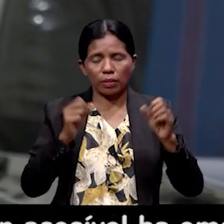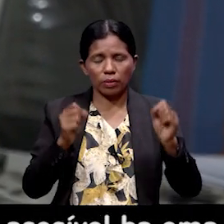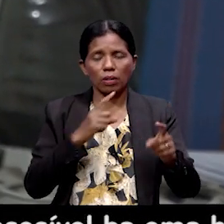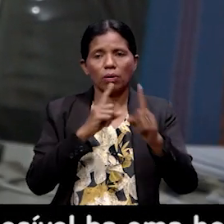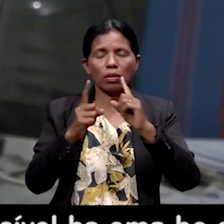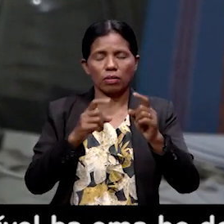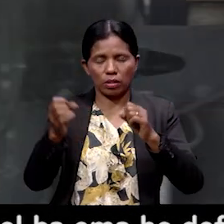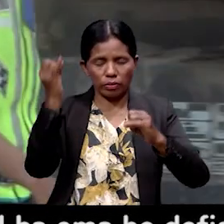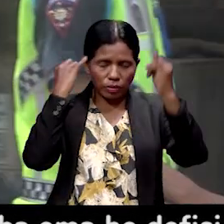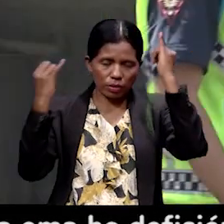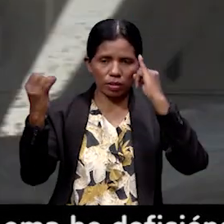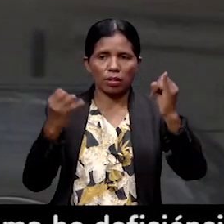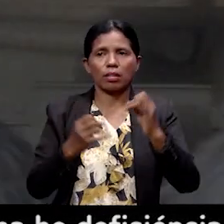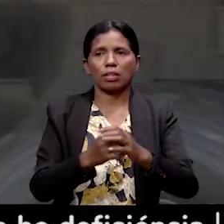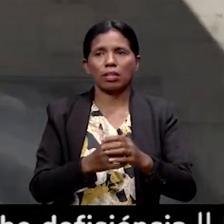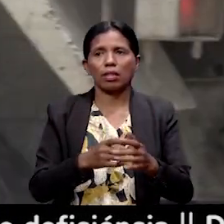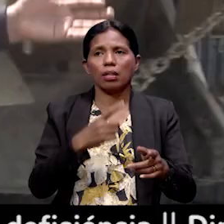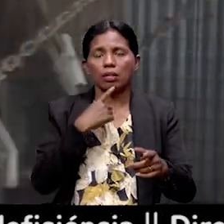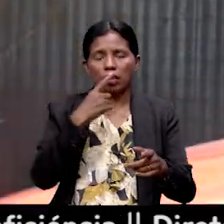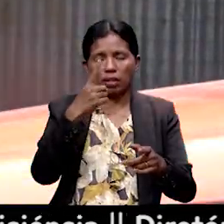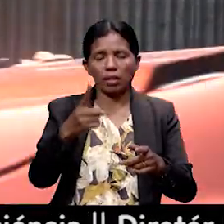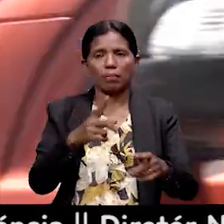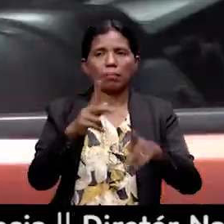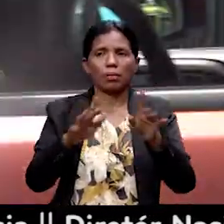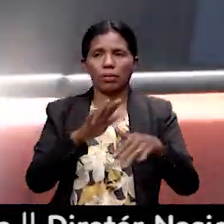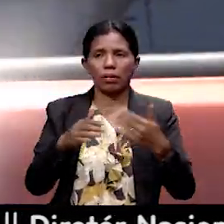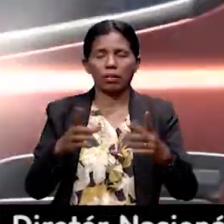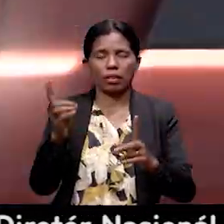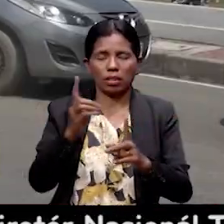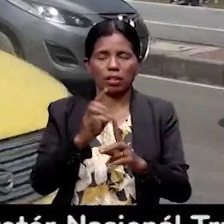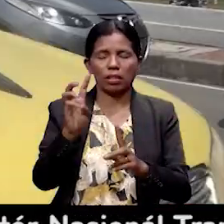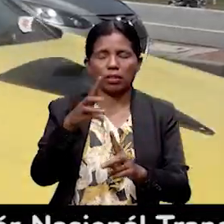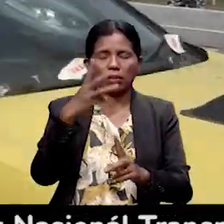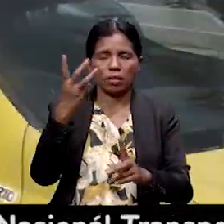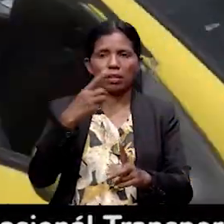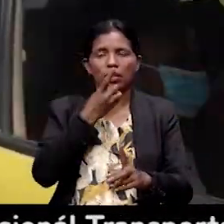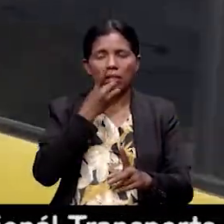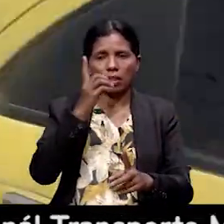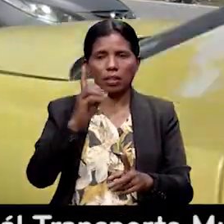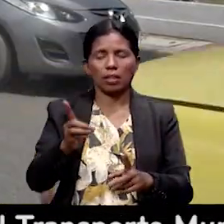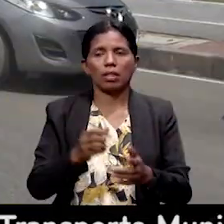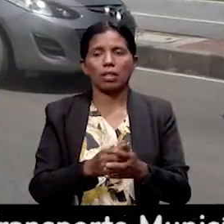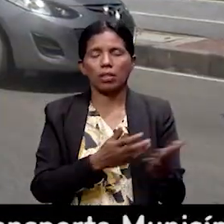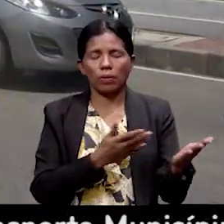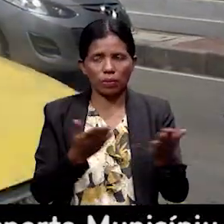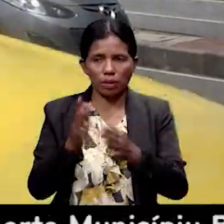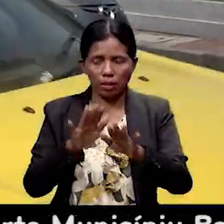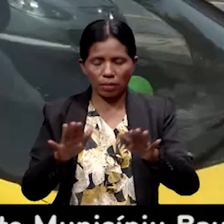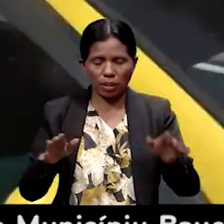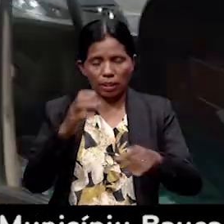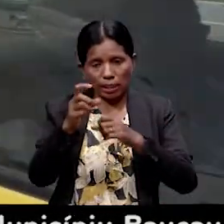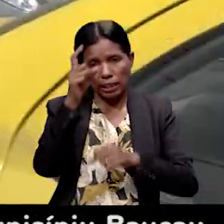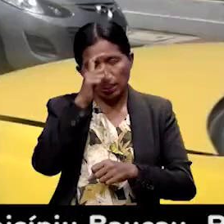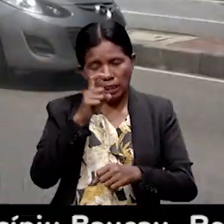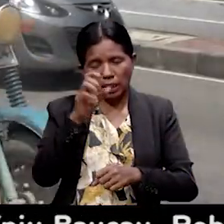clarifique informação nebe mak inia parte ha saiba público, e a loran sanusing nen nebe declara katak, tula la barek tinan hitu mai kraik